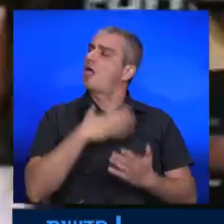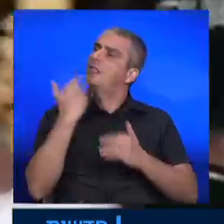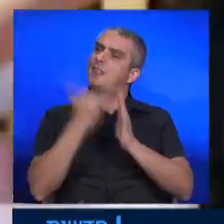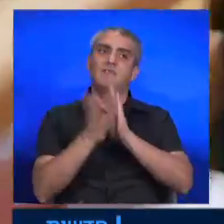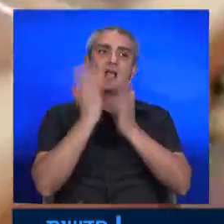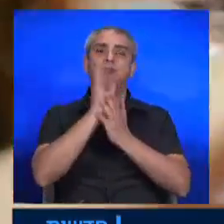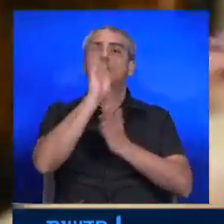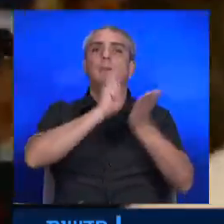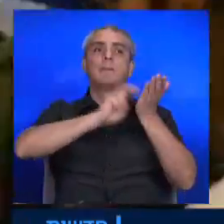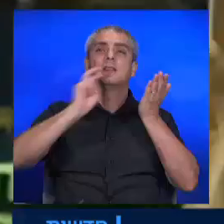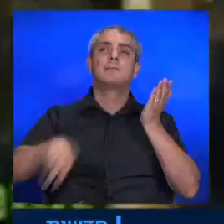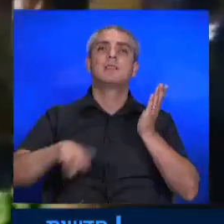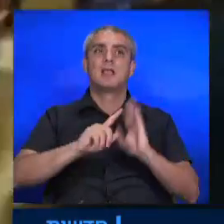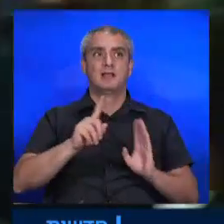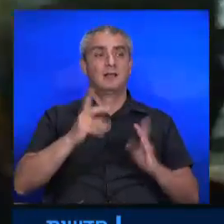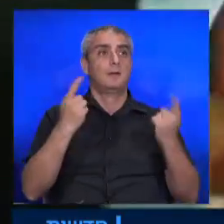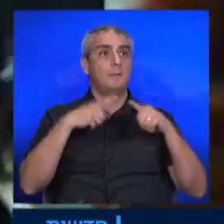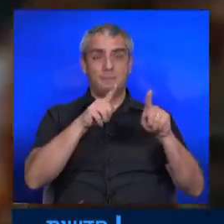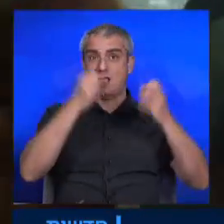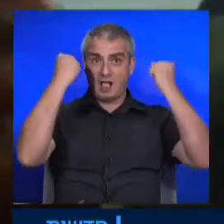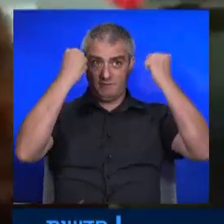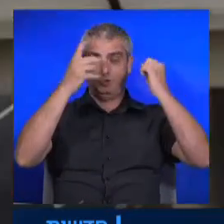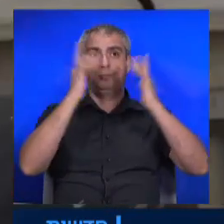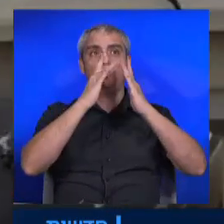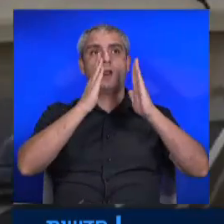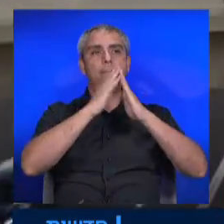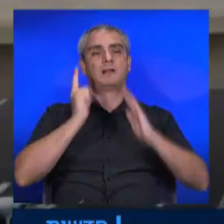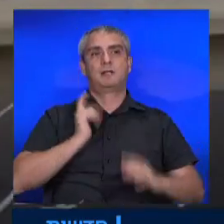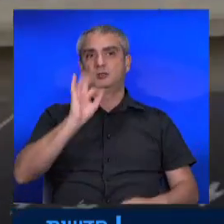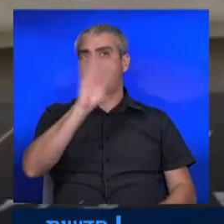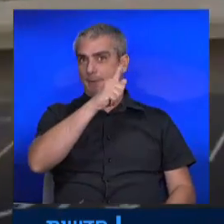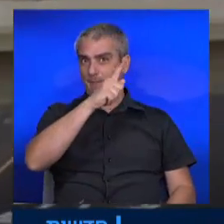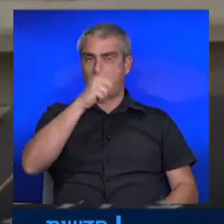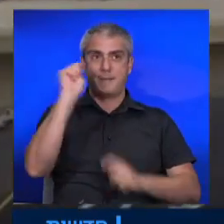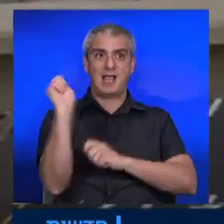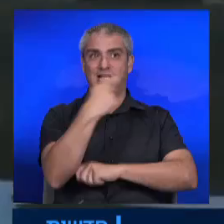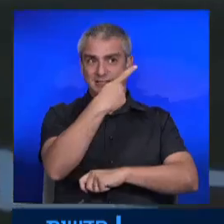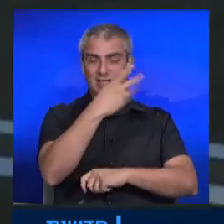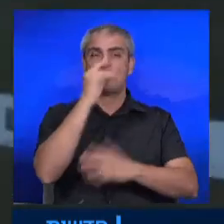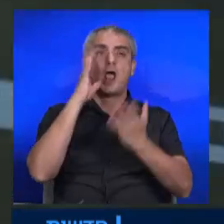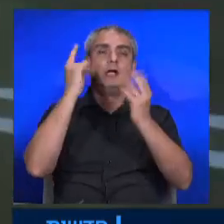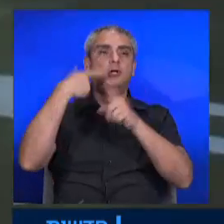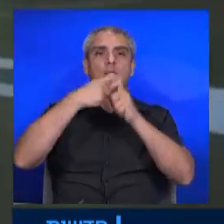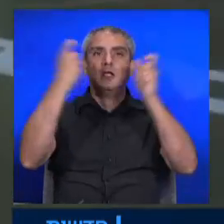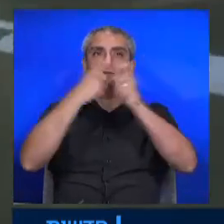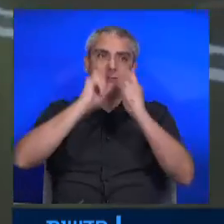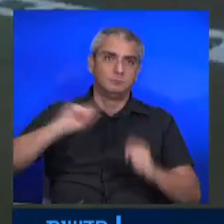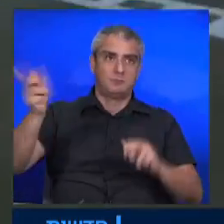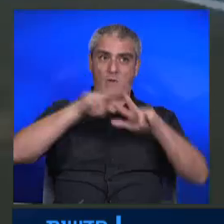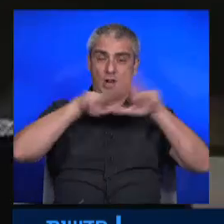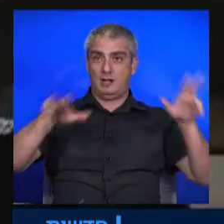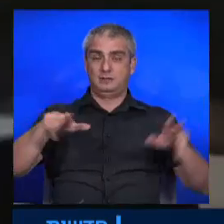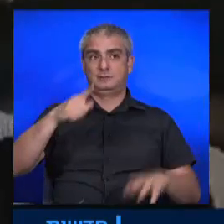מבין. במקביל התקיימו הפגנות מול ביתו הפרטי של נתניהו בקיסריה, ובעשרות קשרים ברחבי הארץ, בקריאה לראש הממשלה